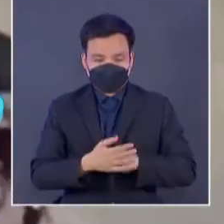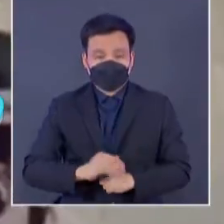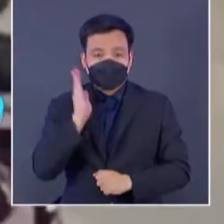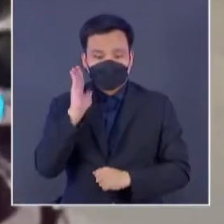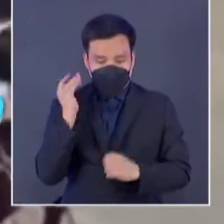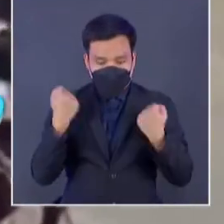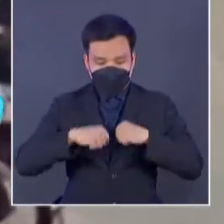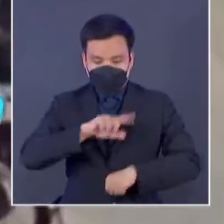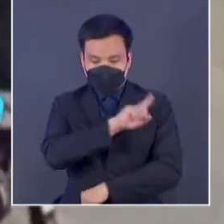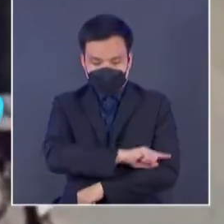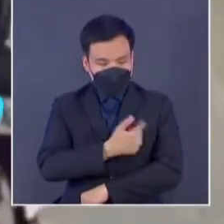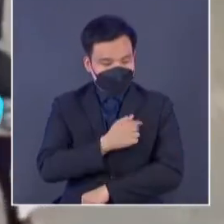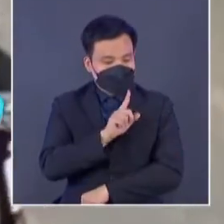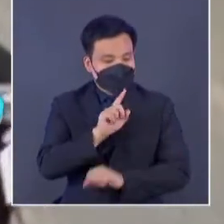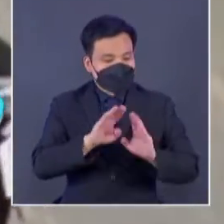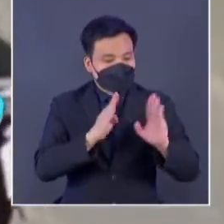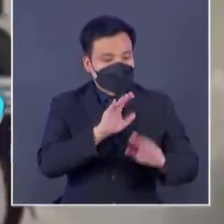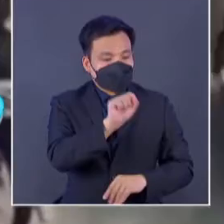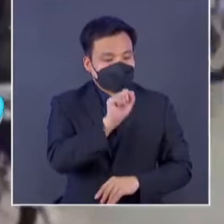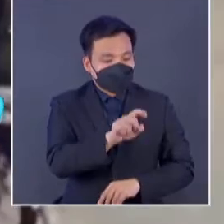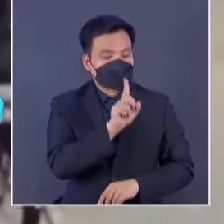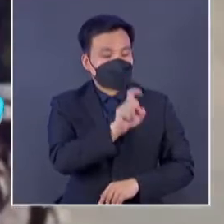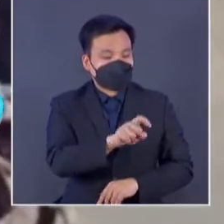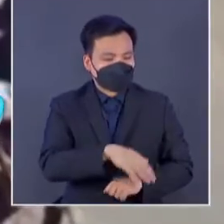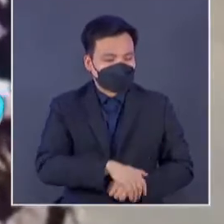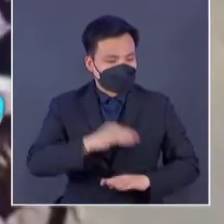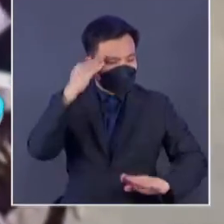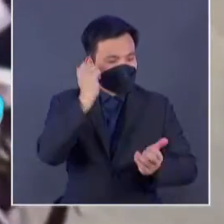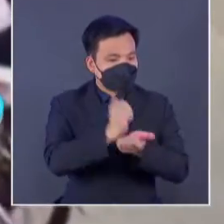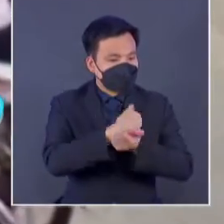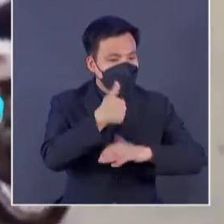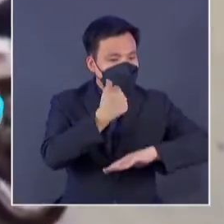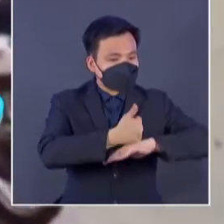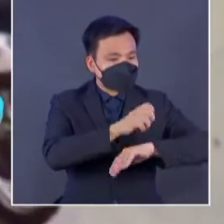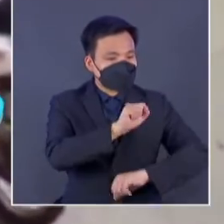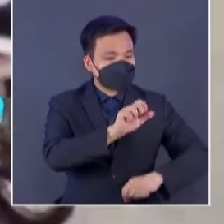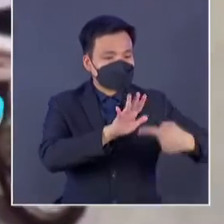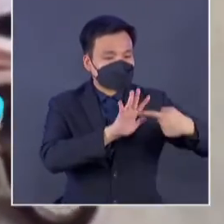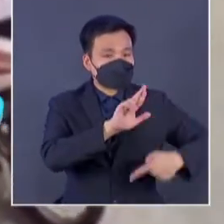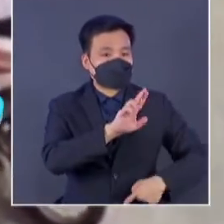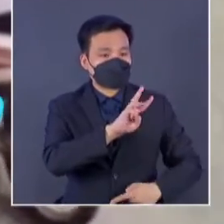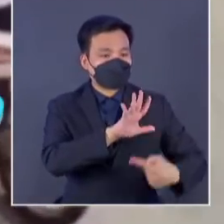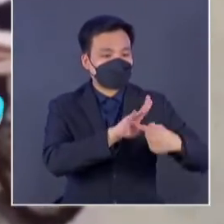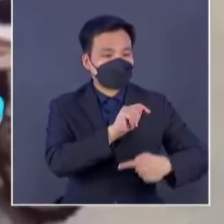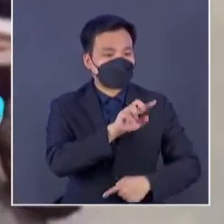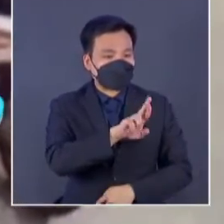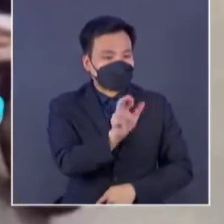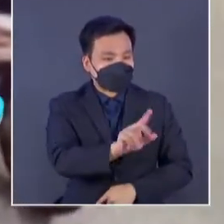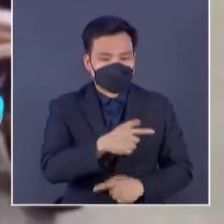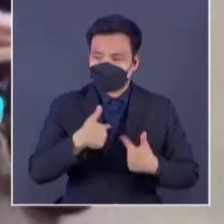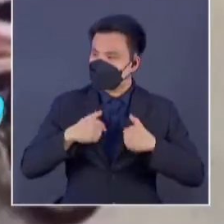ตรครับซึ่งคุณสุวิมลเนี่ยแกก็ปฏิเสธไปบอกไม่มีไม่ใช่บ้านหลังนี้ส่วนนายพร